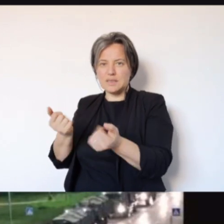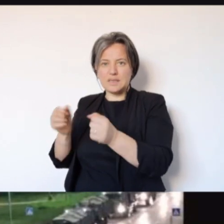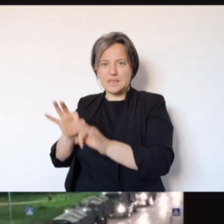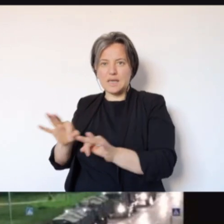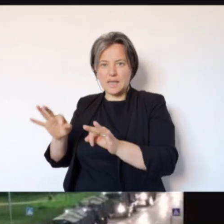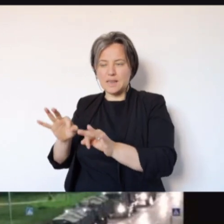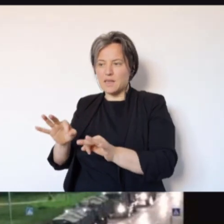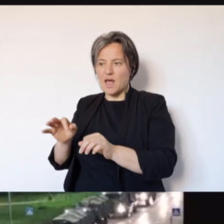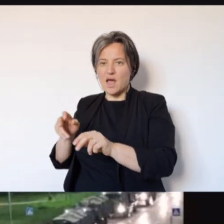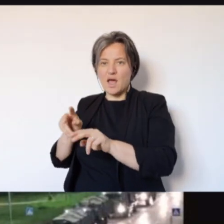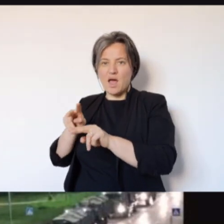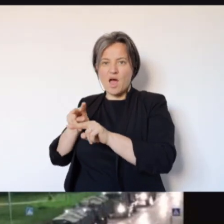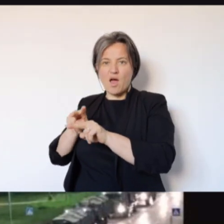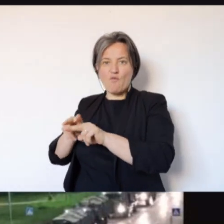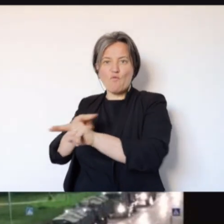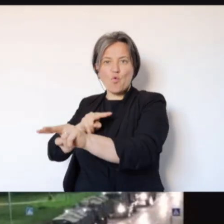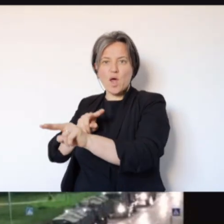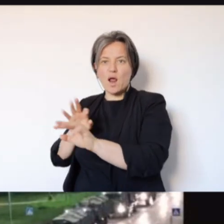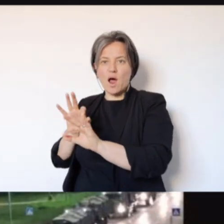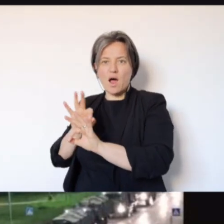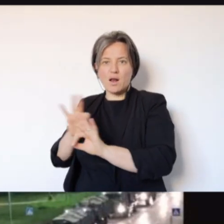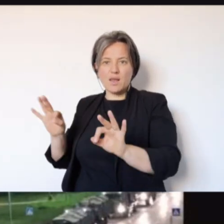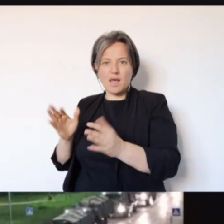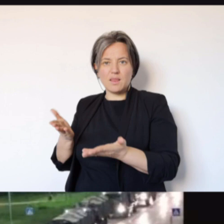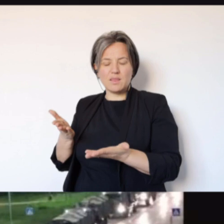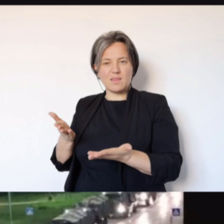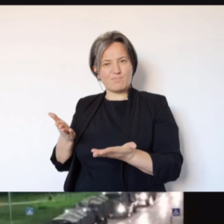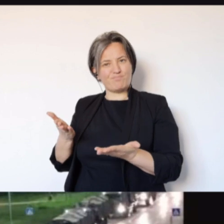potuto celebrare il funerale.